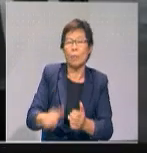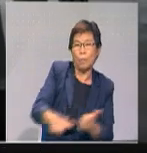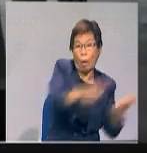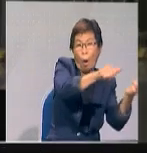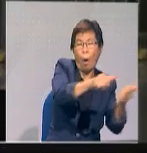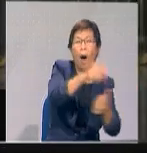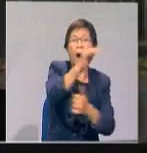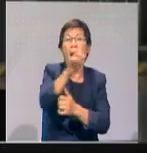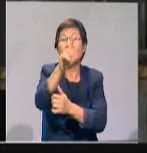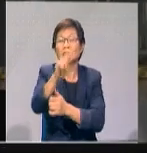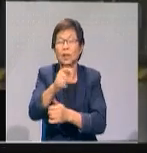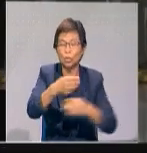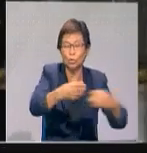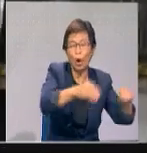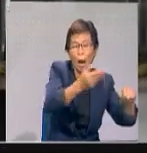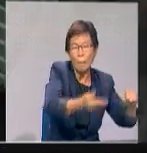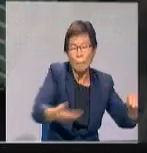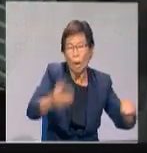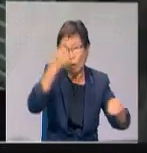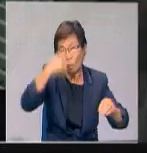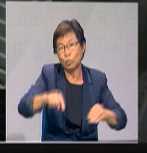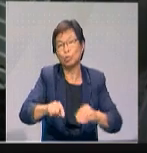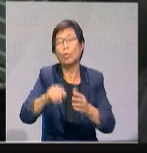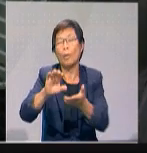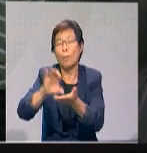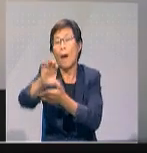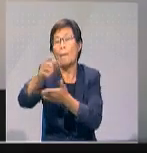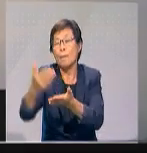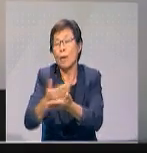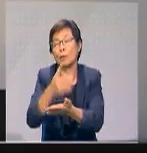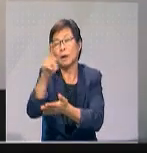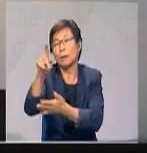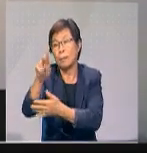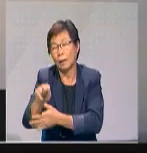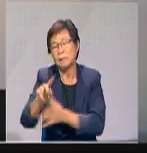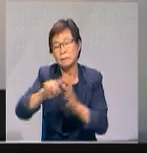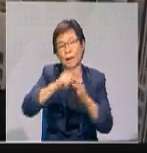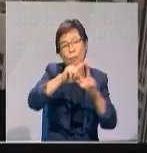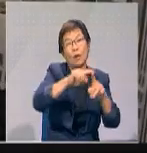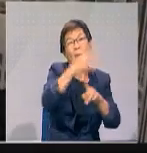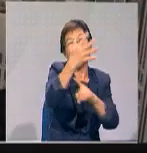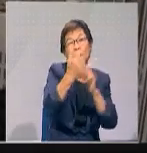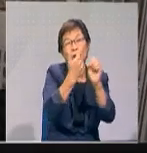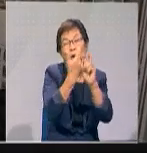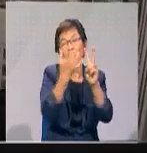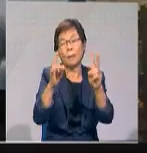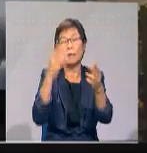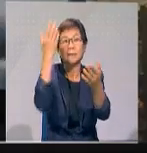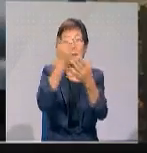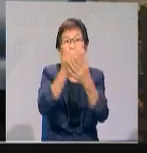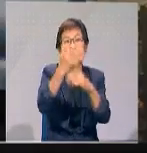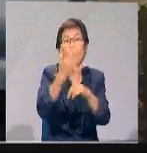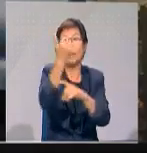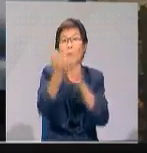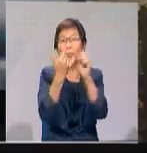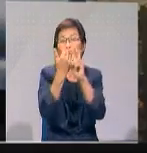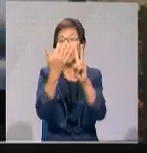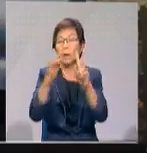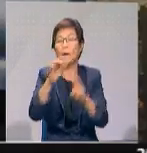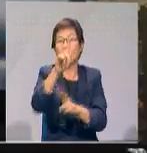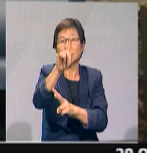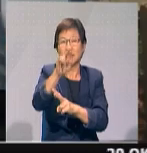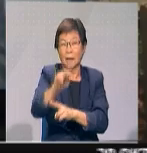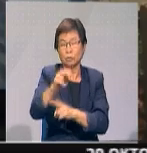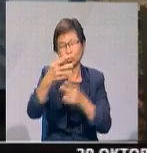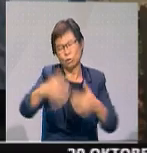aset merupakan sumber utama untuk pelaburan baharu Khazanah. Sejak Mei 2018 sehingga Jun 2019, Khazanah